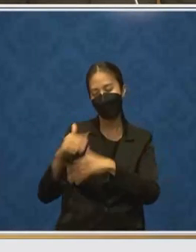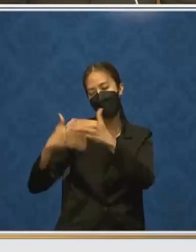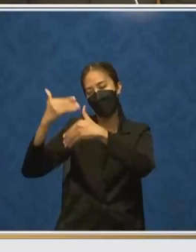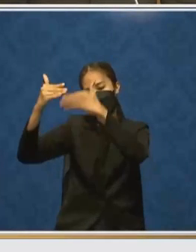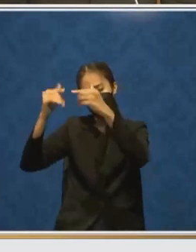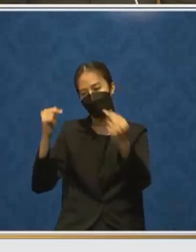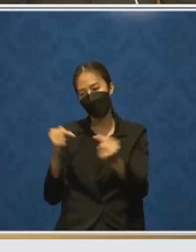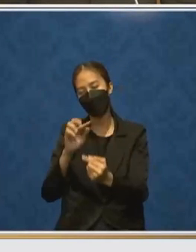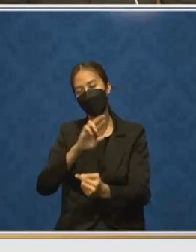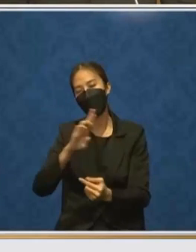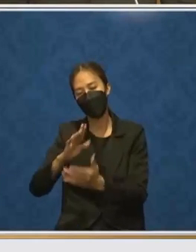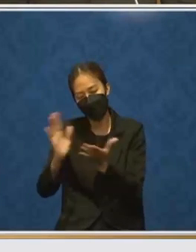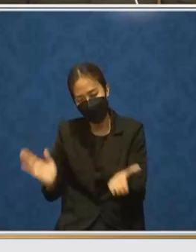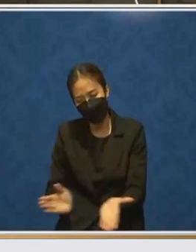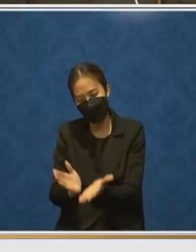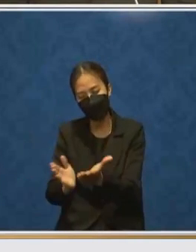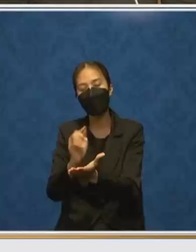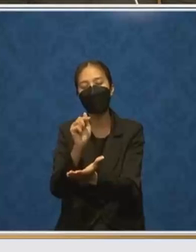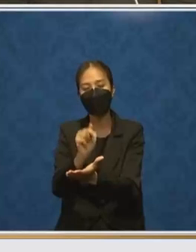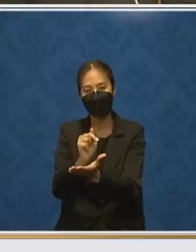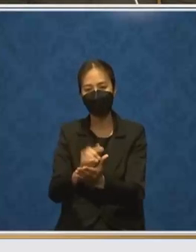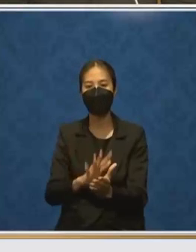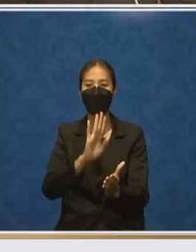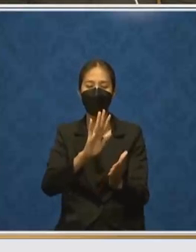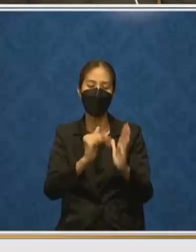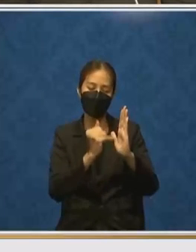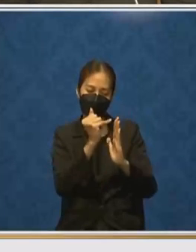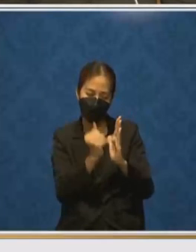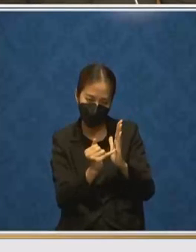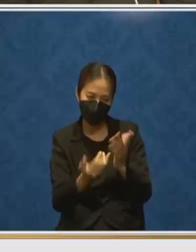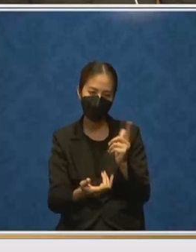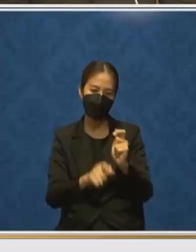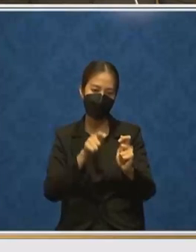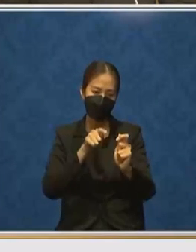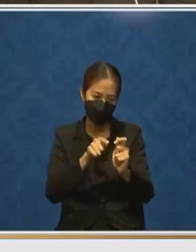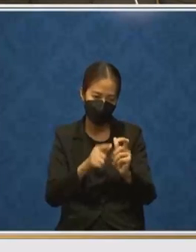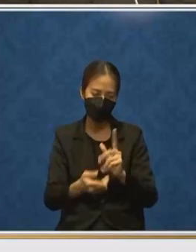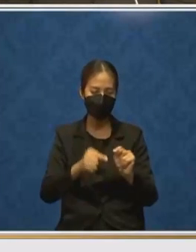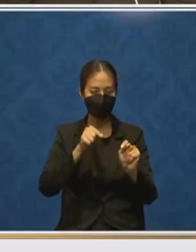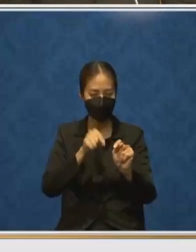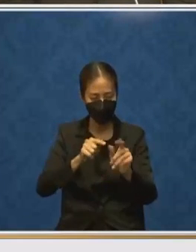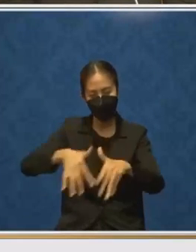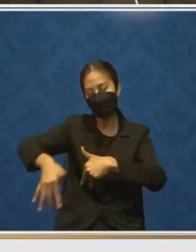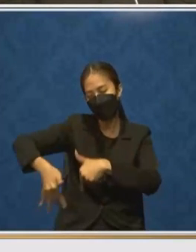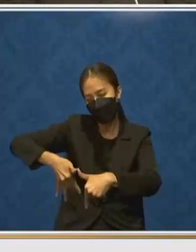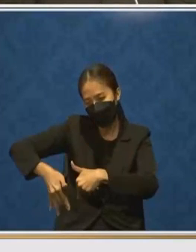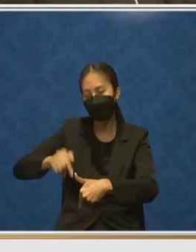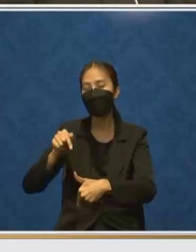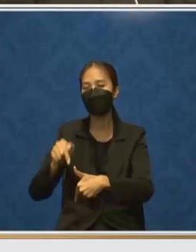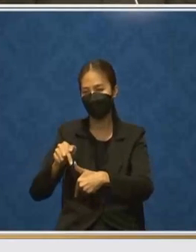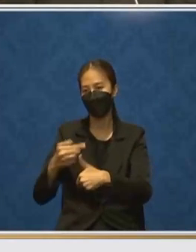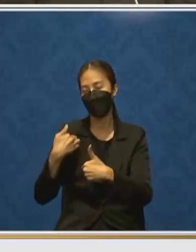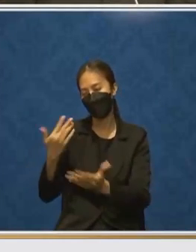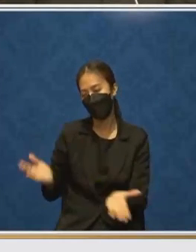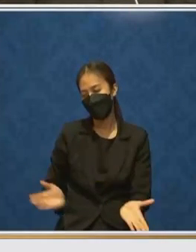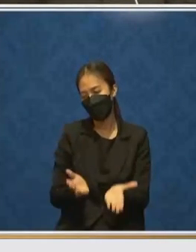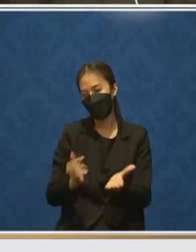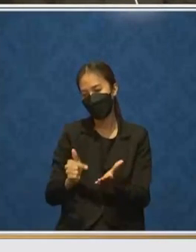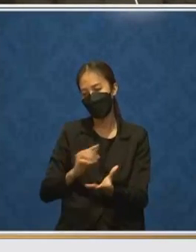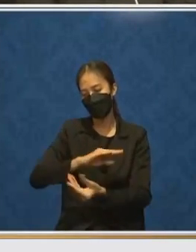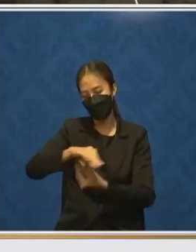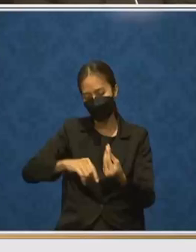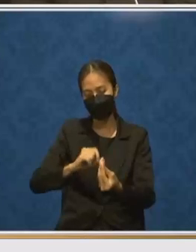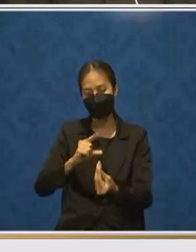นการบริหารจัดการเครือข่ายในระดับจังหวัดอำเภอตำบลและชุมชนส่งเสริมและพัฒนาให้เกิดวิสาหกิจเพื่อสัง